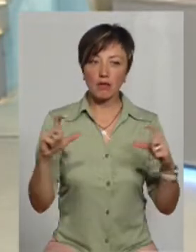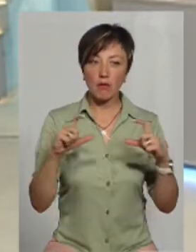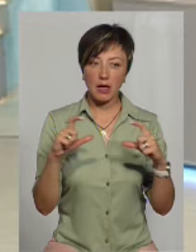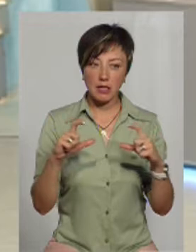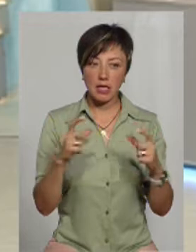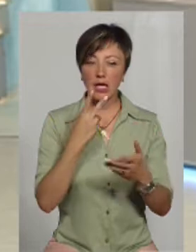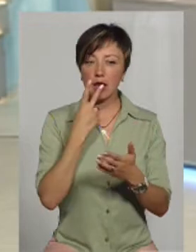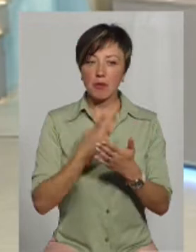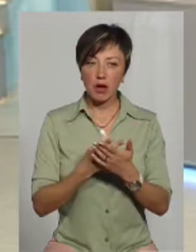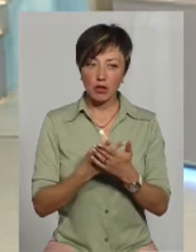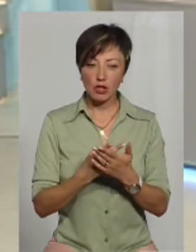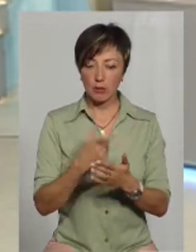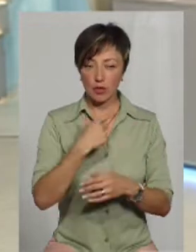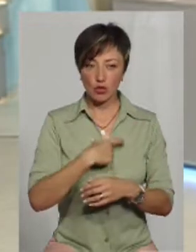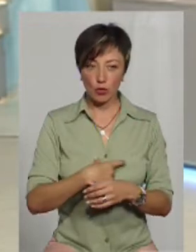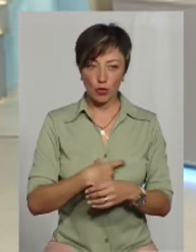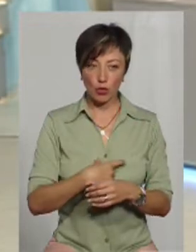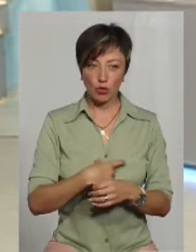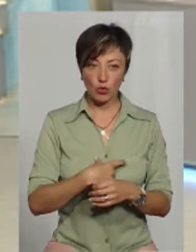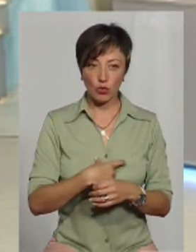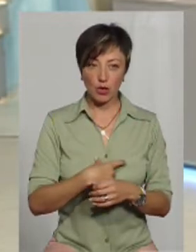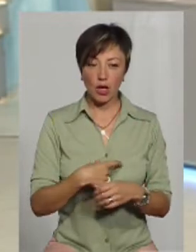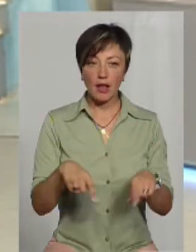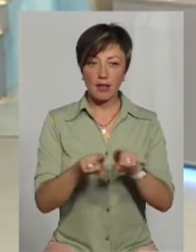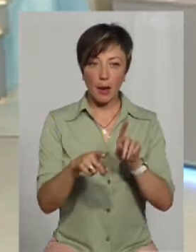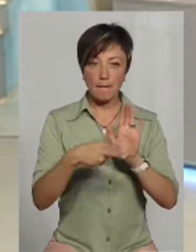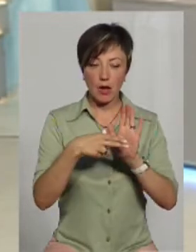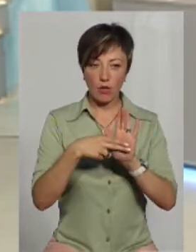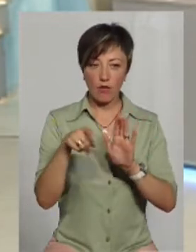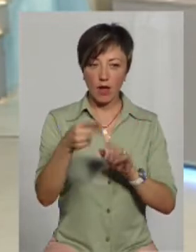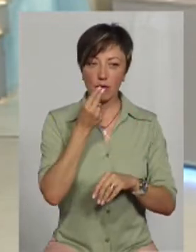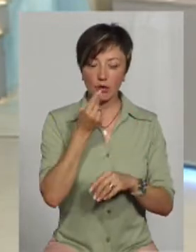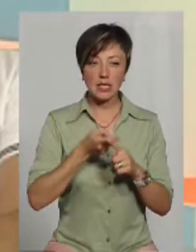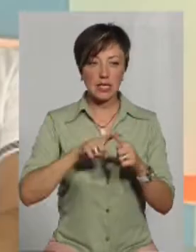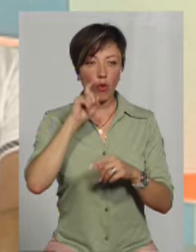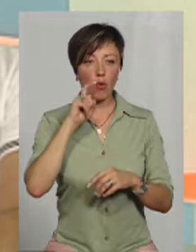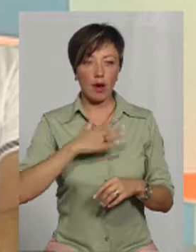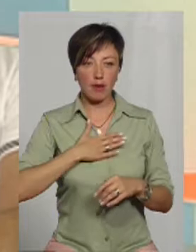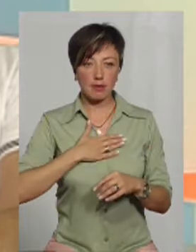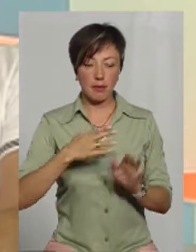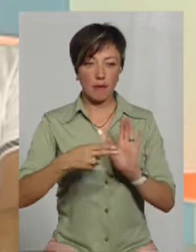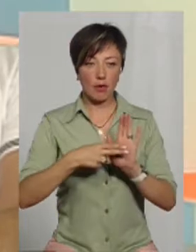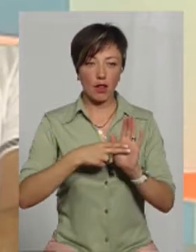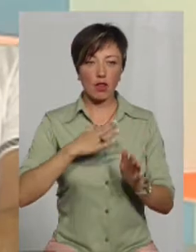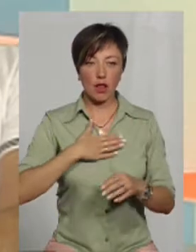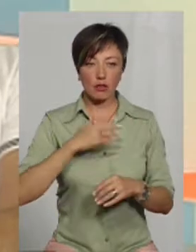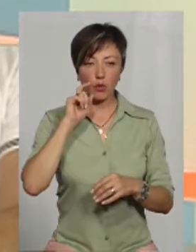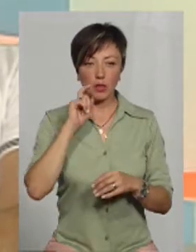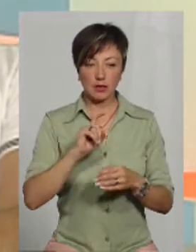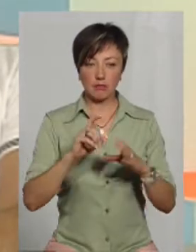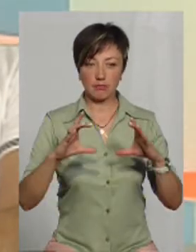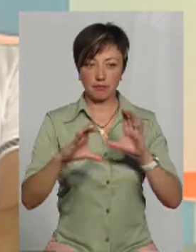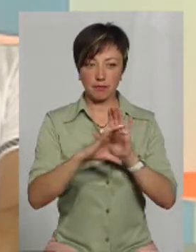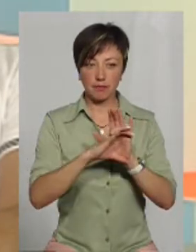магазин і бачите перед собою от таке маркування продукції, це українське маркування, це наш український